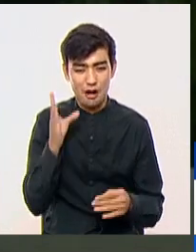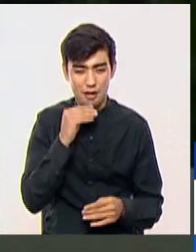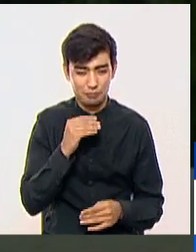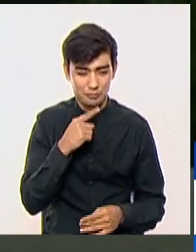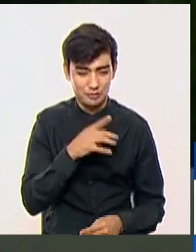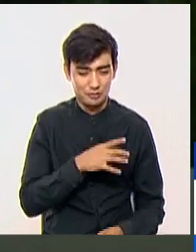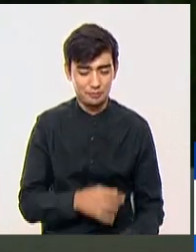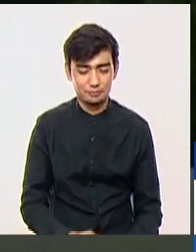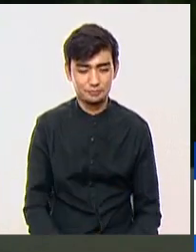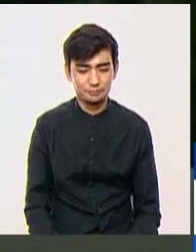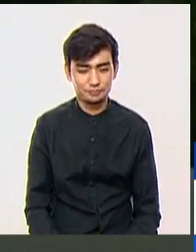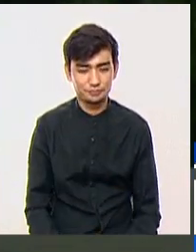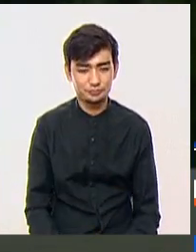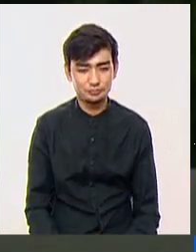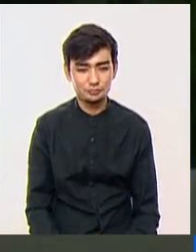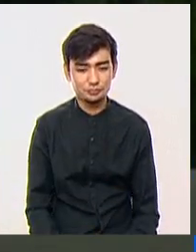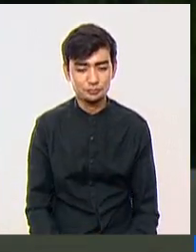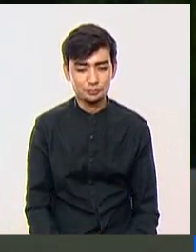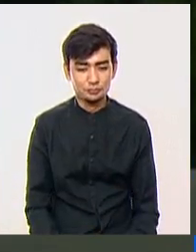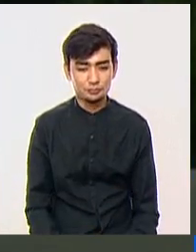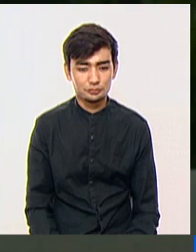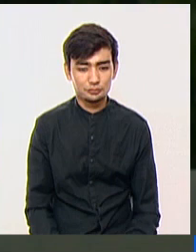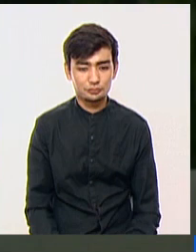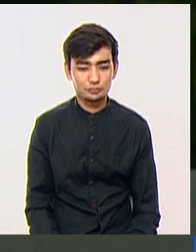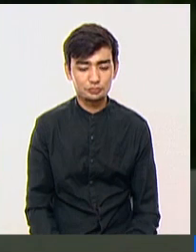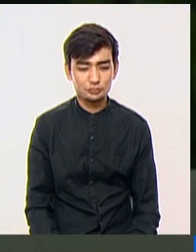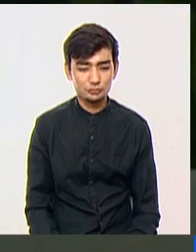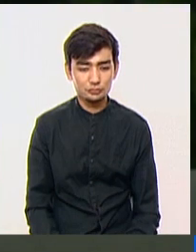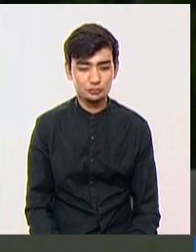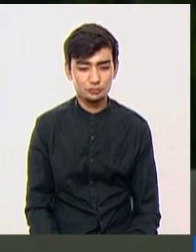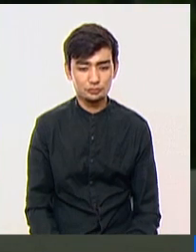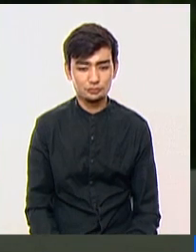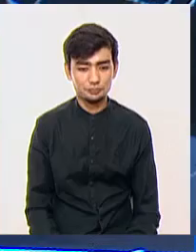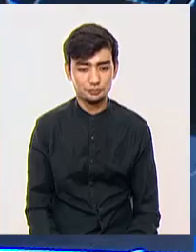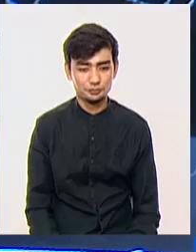сендіруде. Айжан Шамшидин, Нұркен Тоқмурзин, Информбюро, Астана.